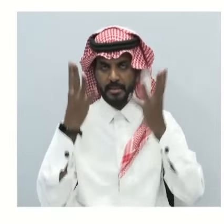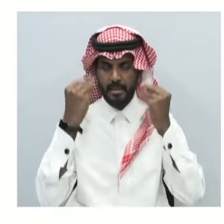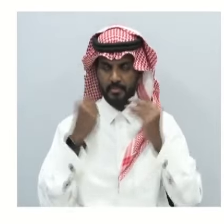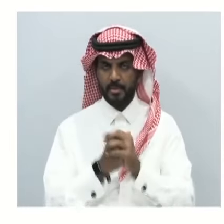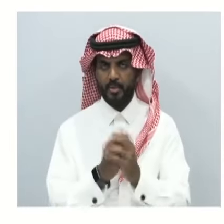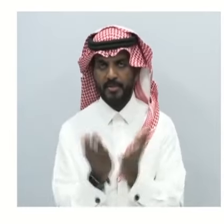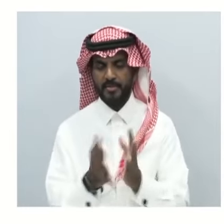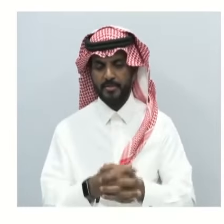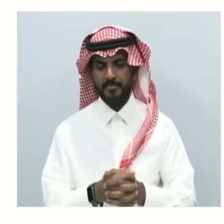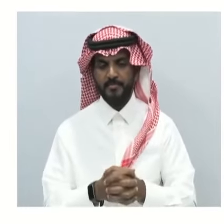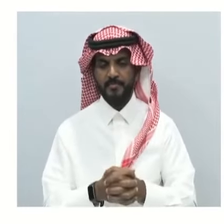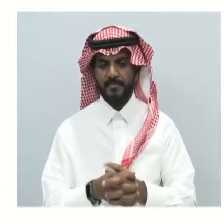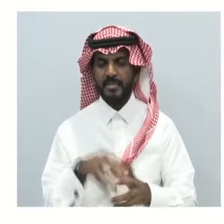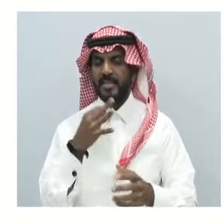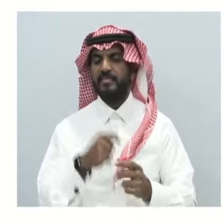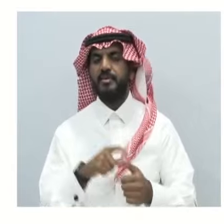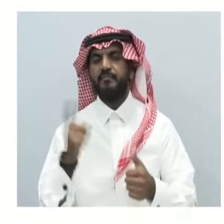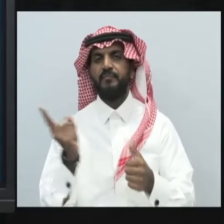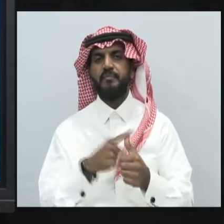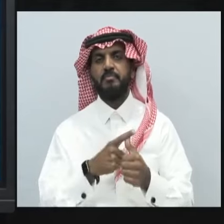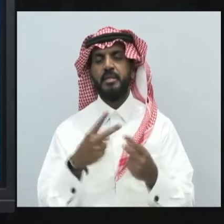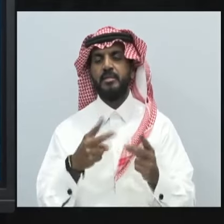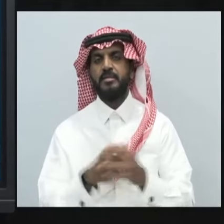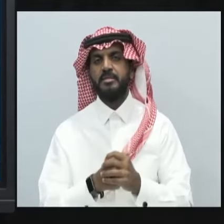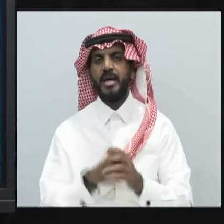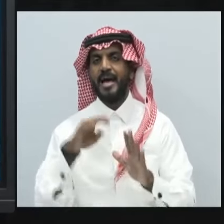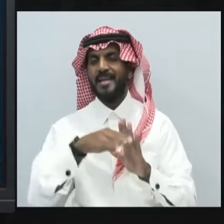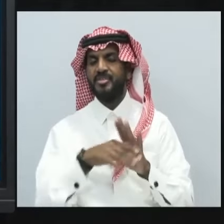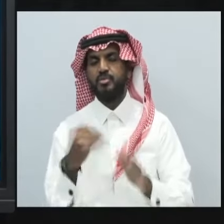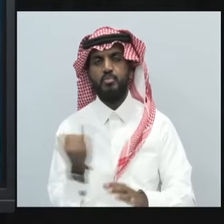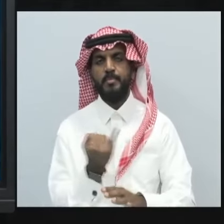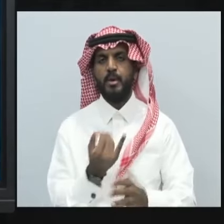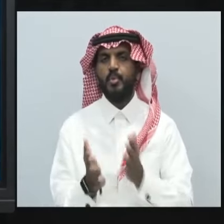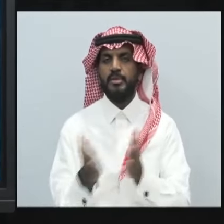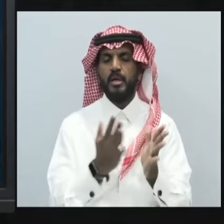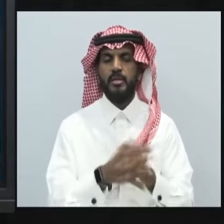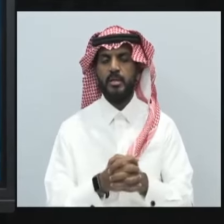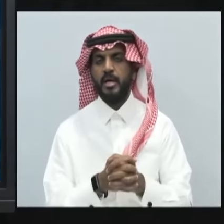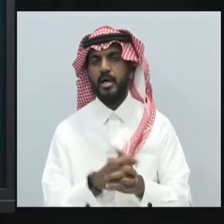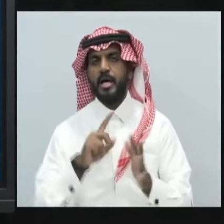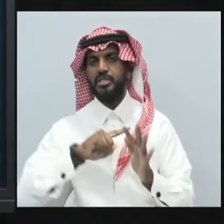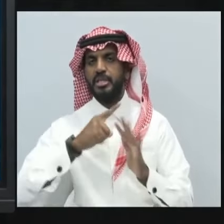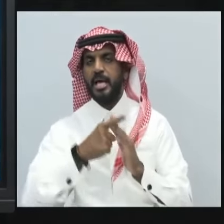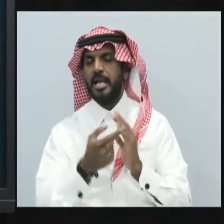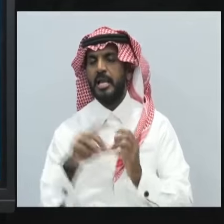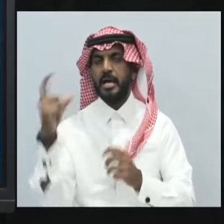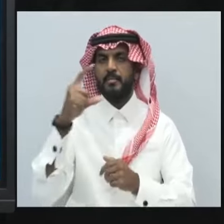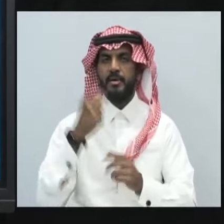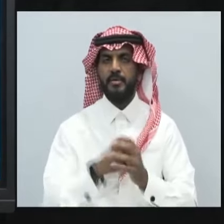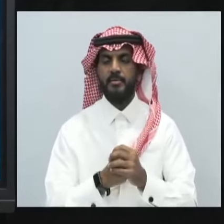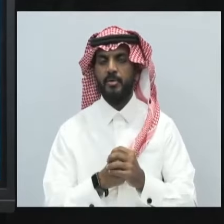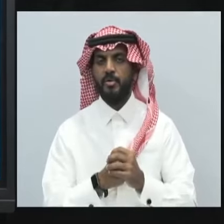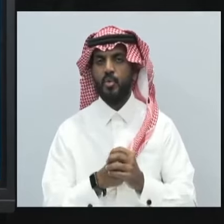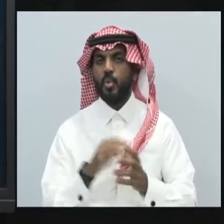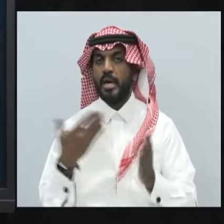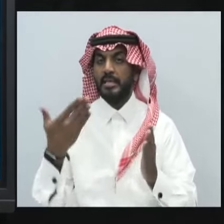حول هذا الدرس تحدثنا في بدايه هذا الدرس عن عناصر هامه ثم انتقلنا بعد ذلك عن اطوار القمر واخيرا اختتمنا